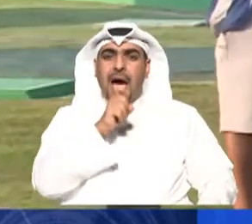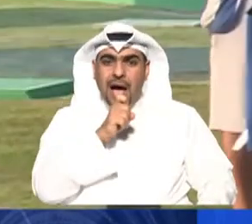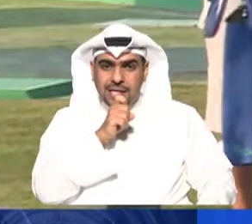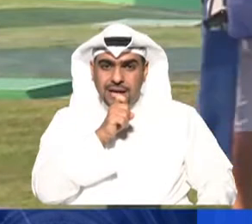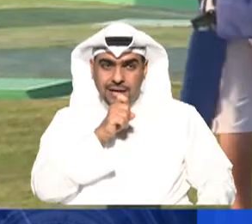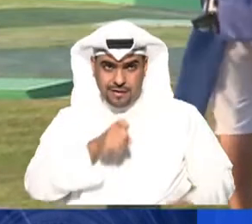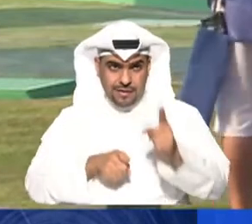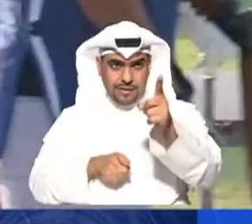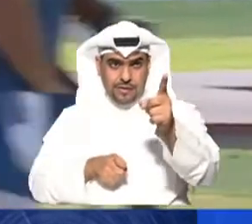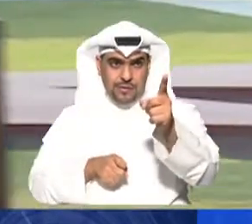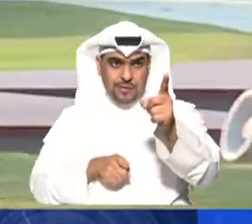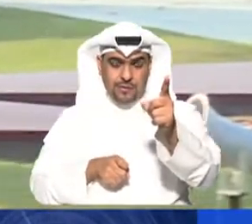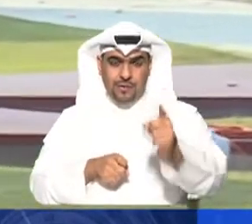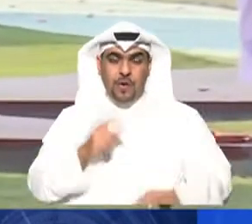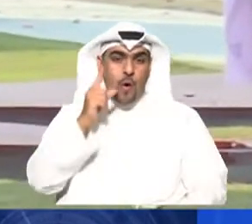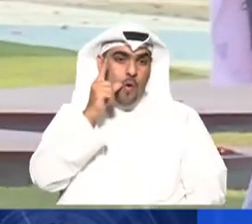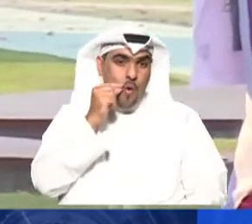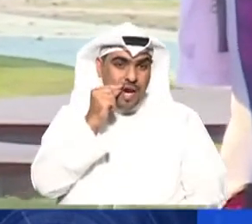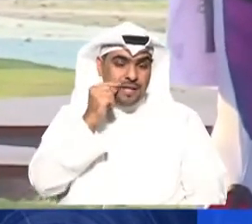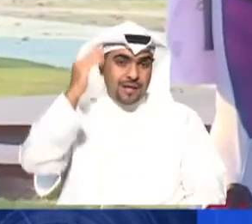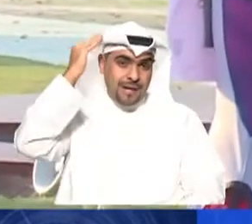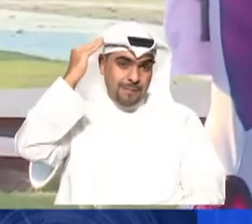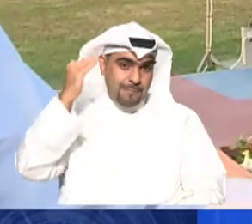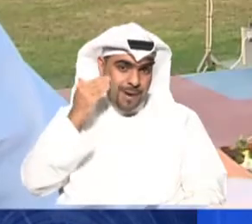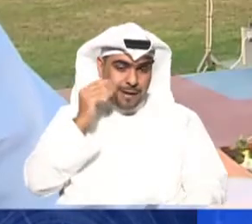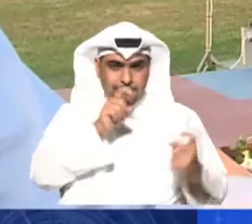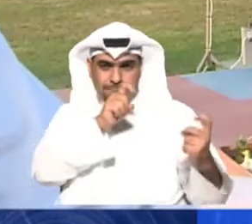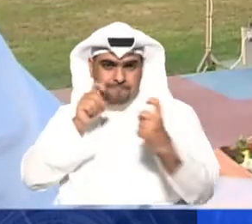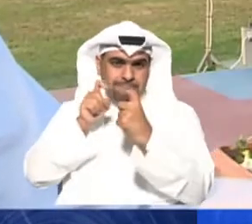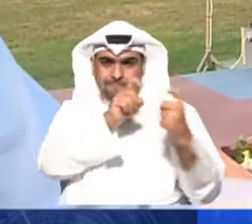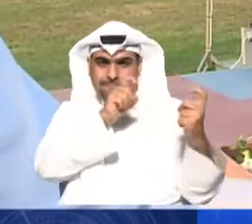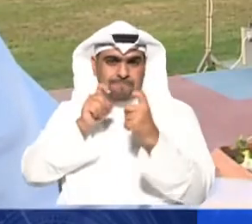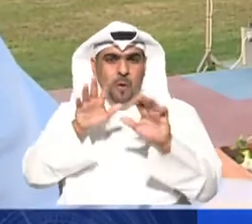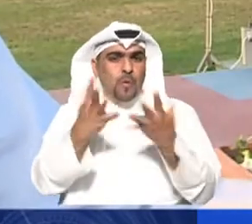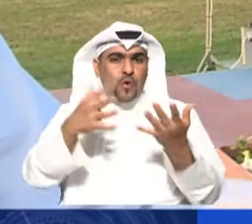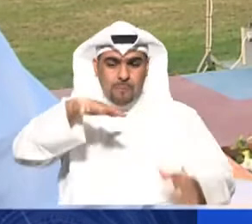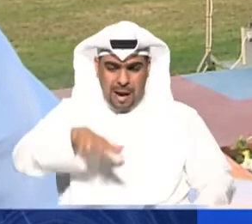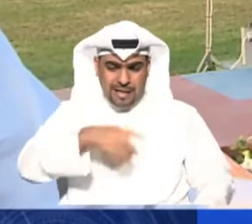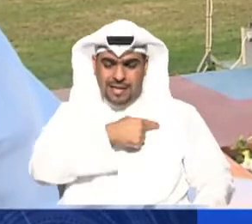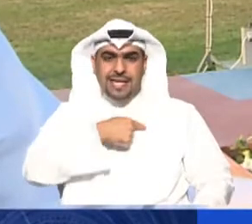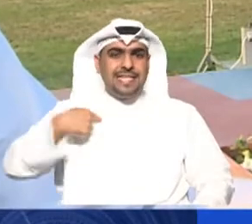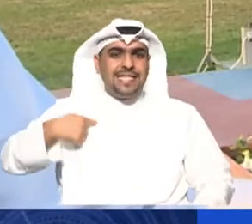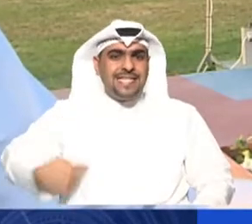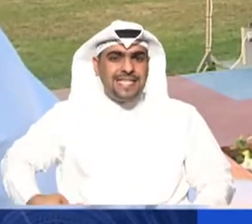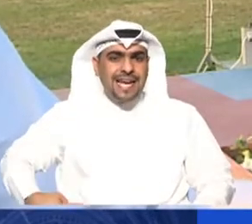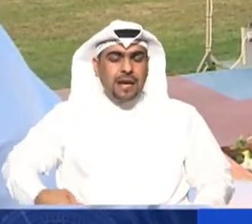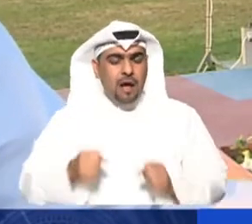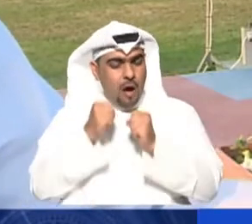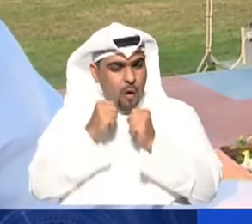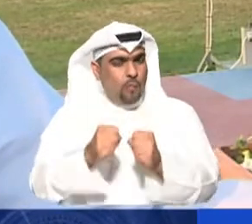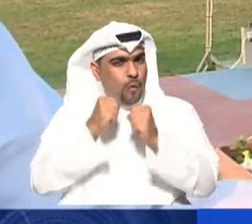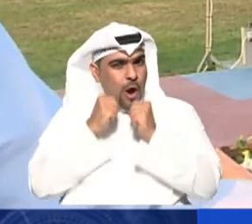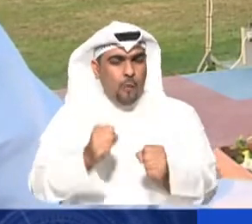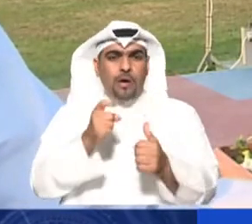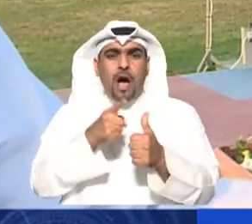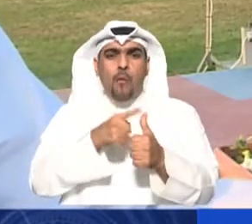الرحمن الفيحان وسارة الحوال مع رماة الصين. كانت المنافسة قوية مع المنتخب الصيني، المنتخب الصيني طبعا من أقوى رماة العالم، لكن